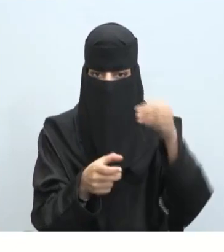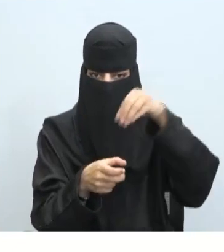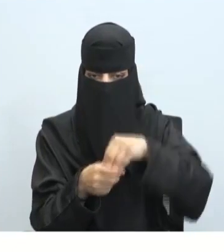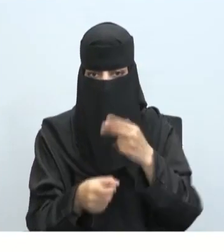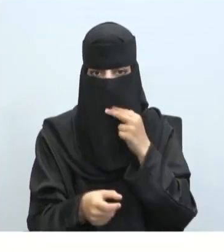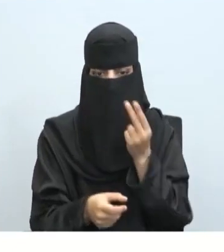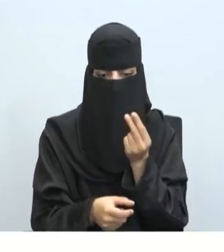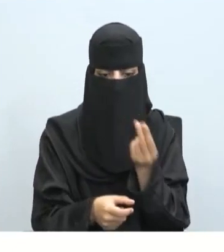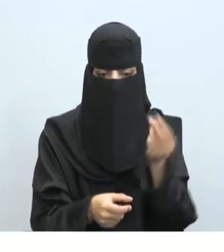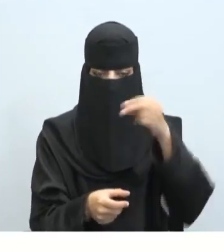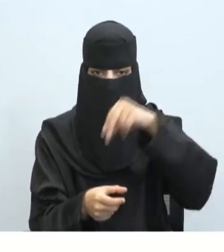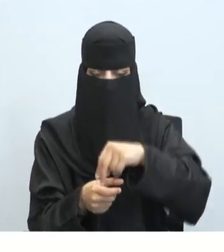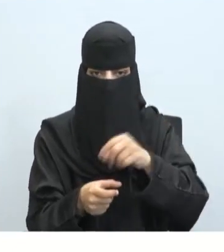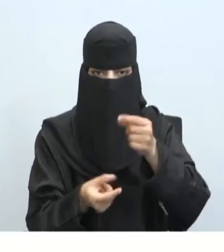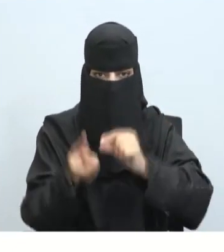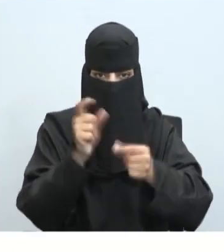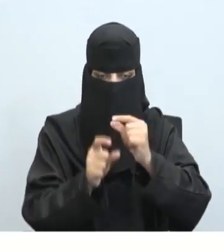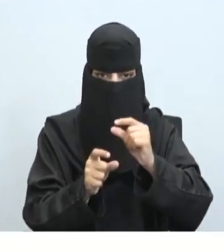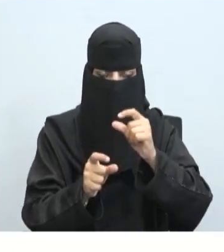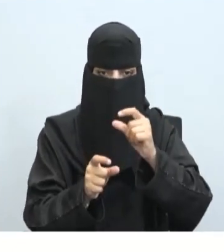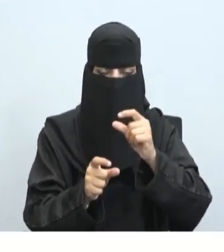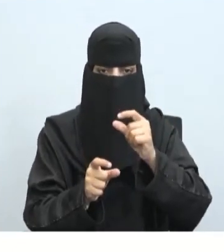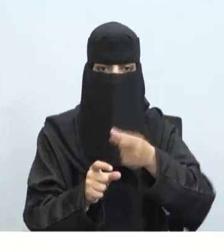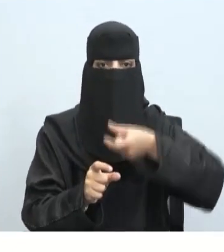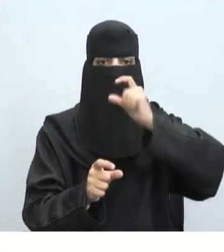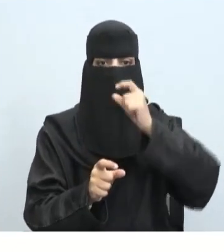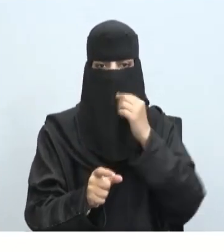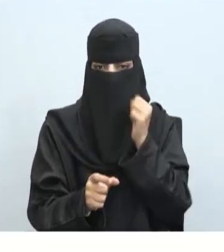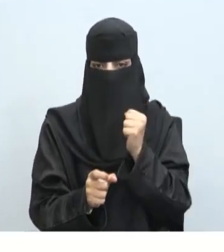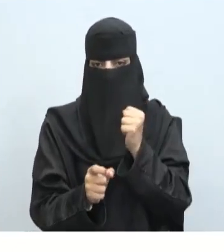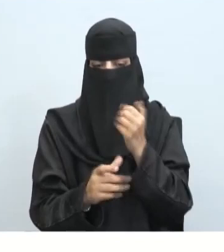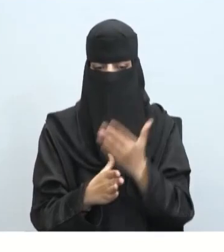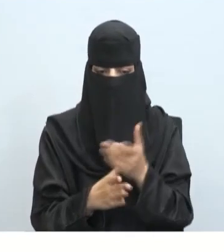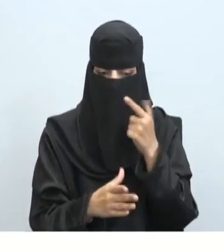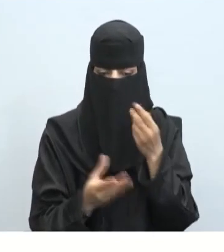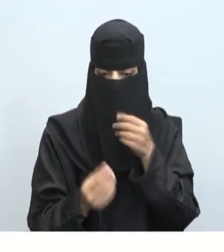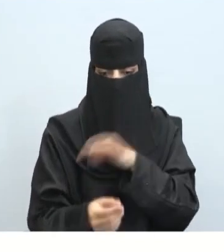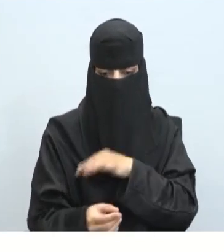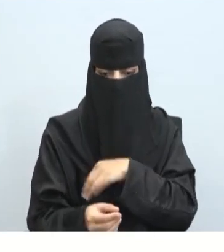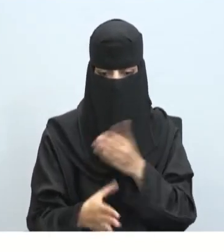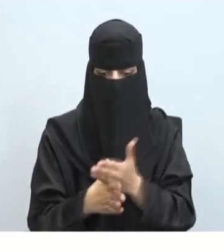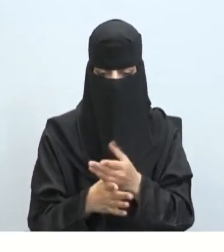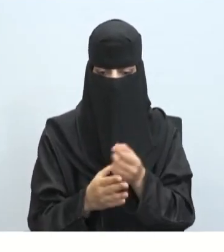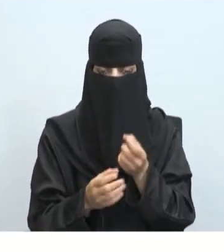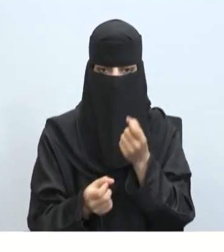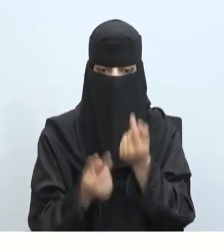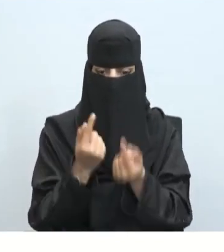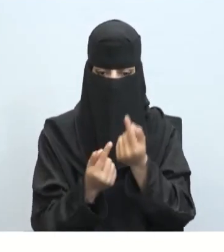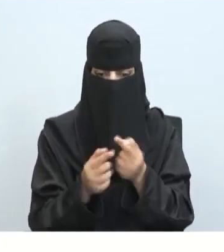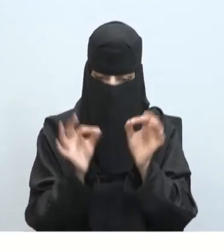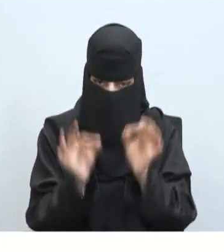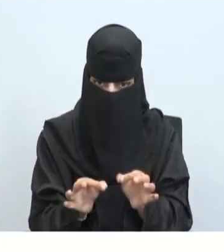السكر في تحليه بعض الادويه المره واستفادوا من النباتات